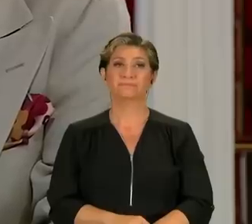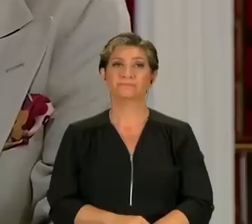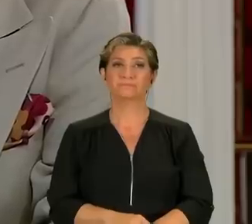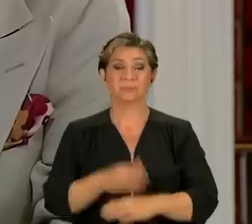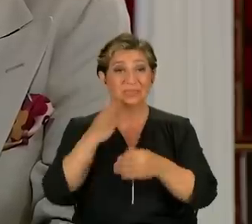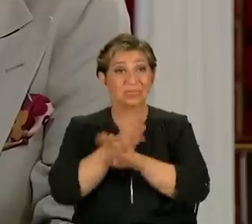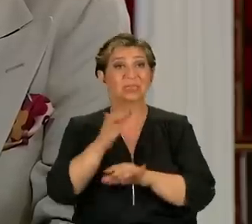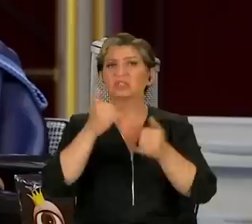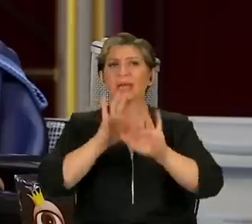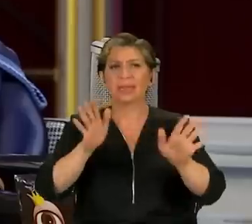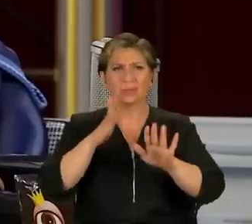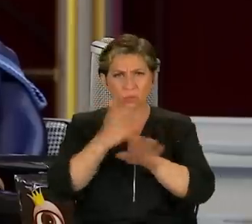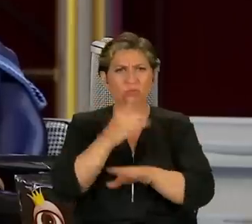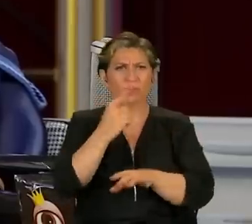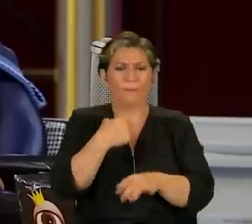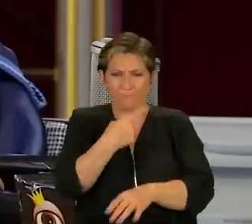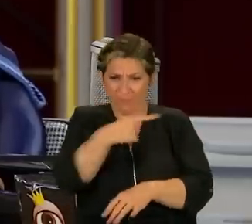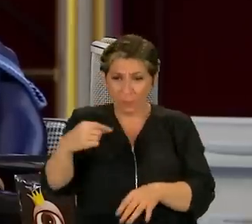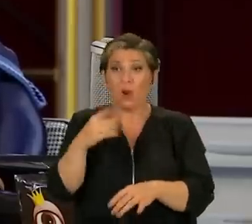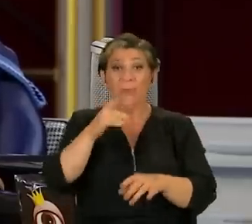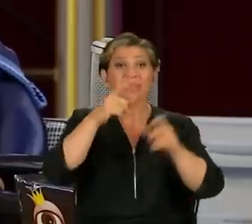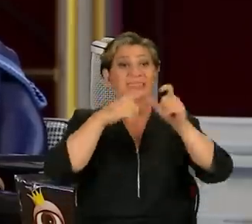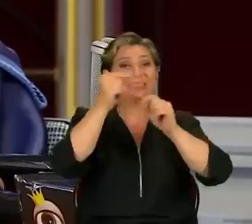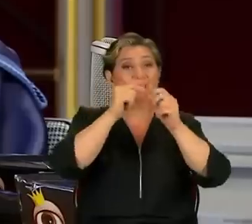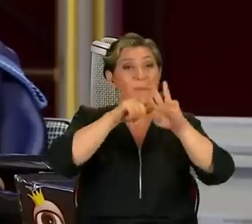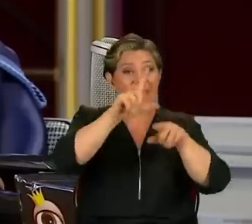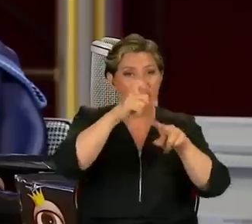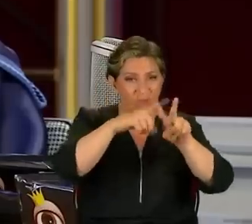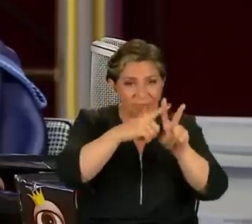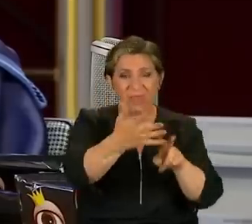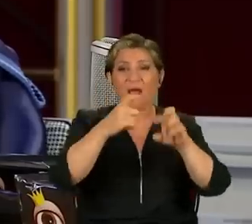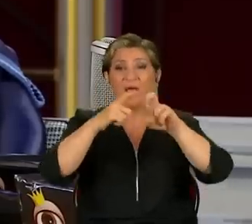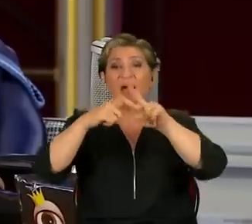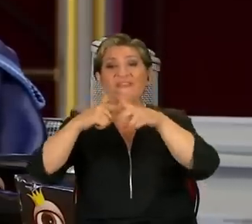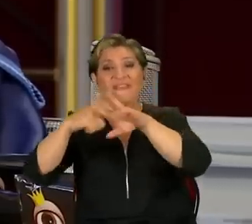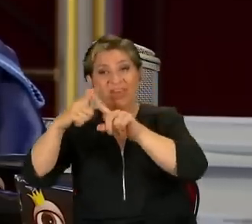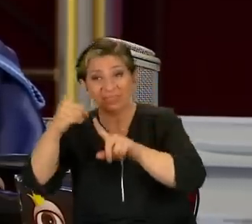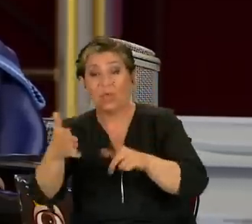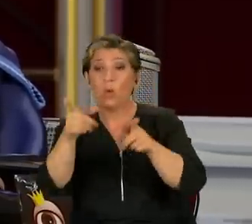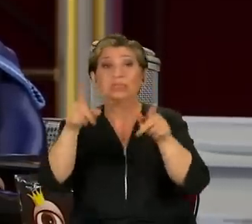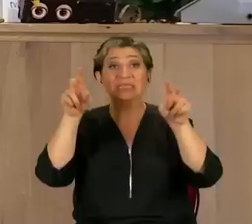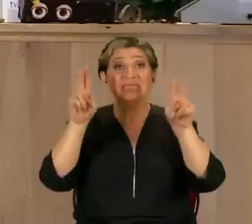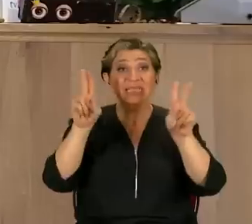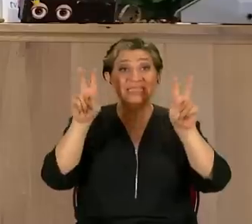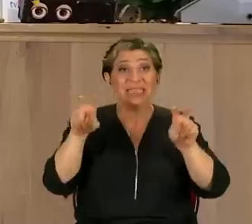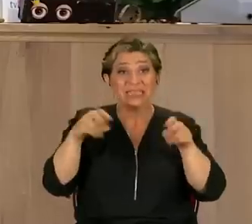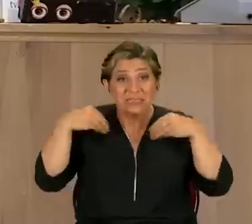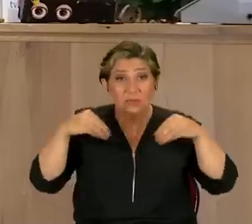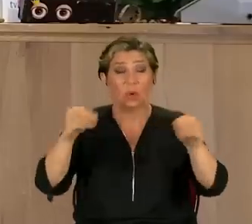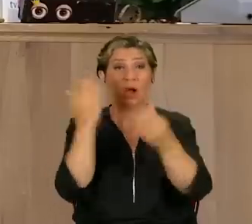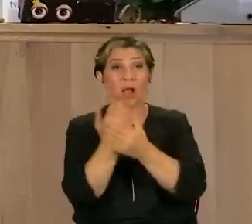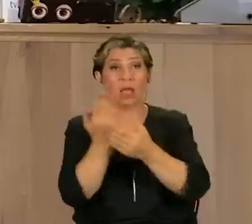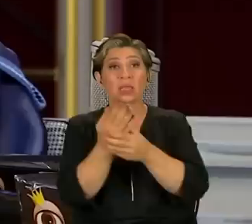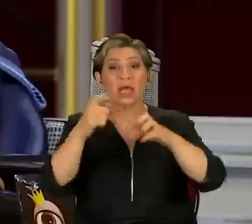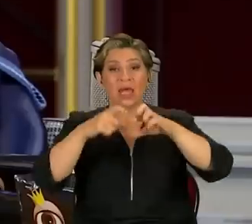Yani. Gerçekten bakın bunların hepsi kayıtlıdır o dönem. Şimdi kalmadığı için konuşabiliriz.